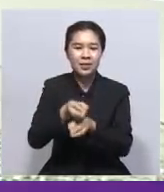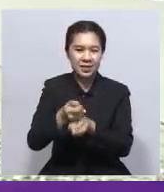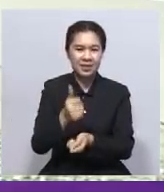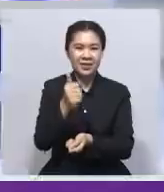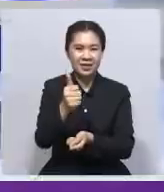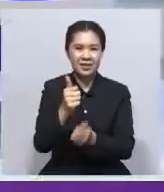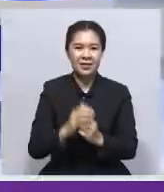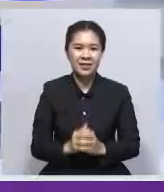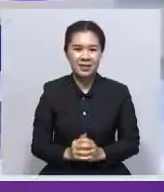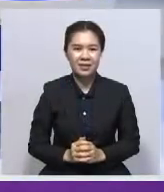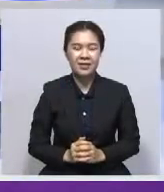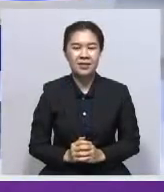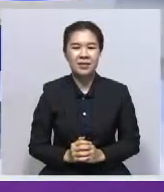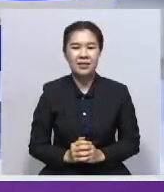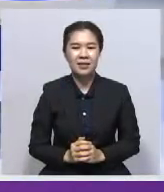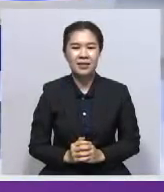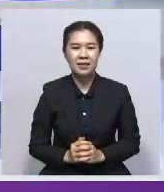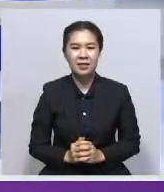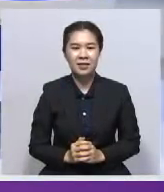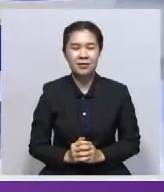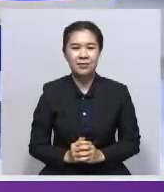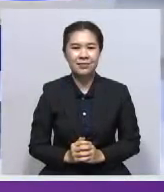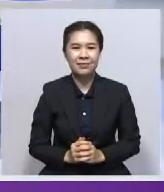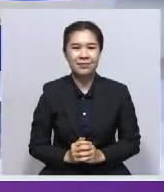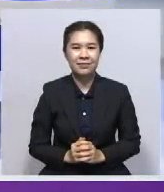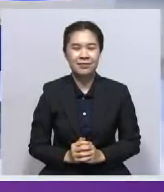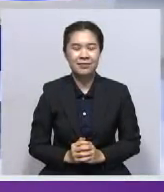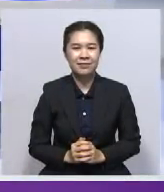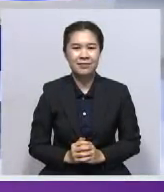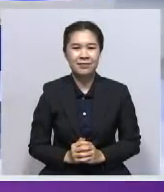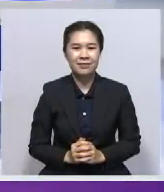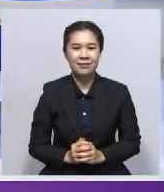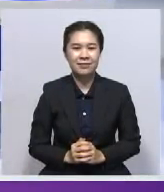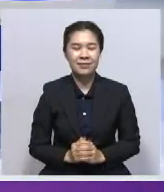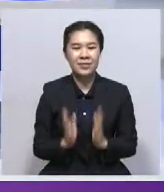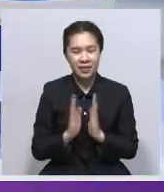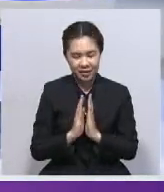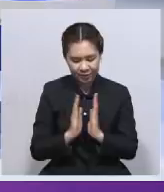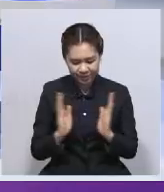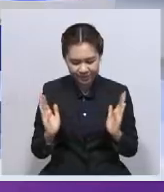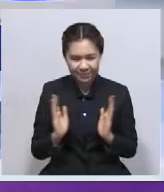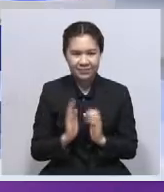พรคุณปฐมาพรและคุณนิสาการคะ ค่ะขอบคุณนะ